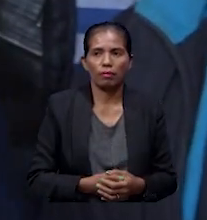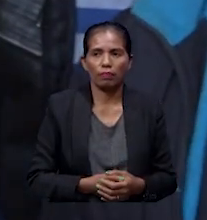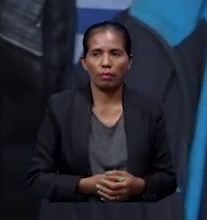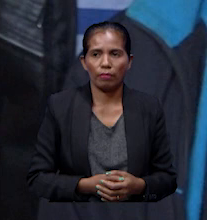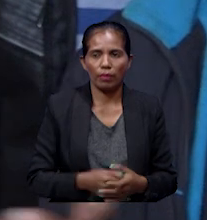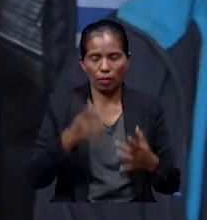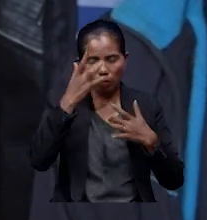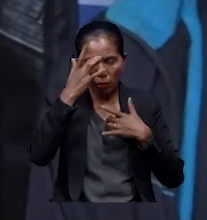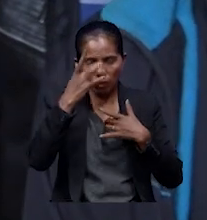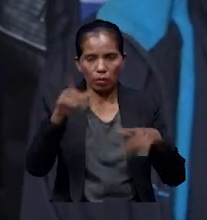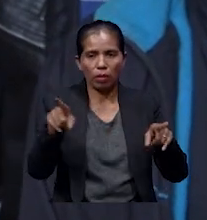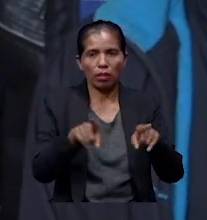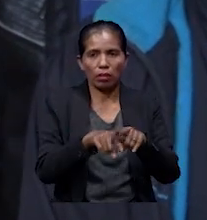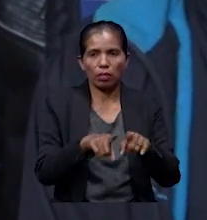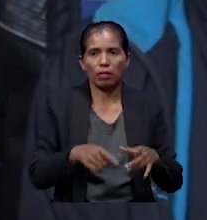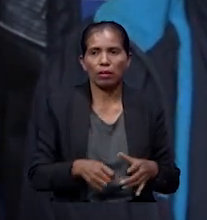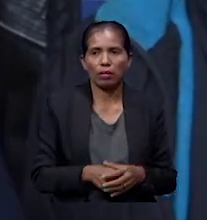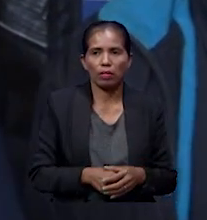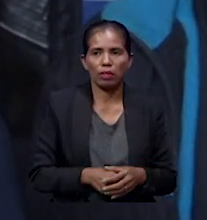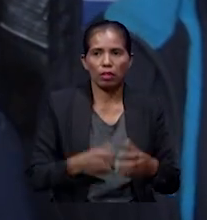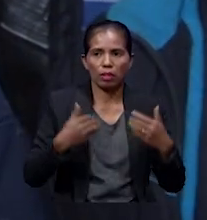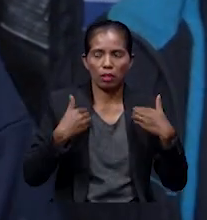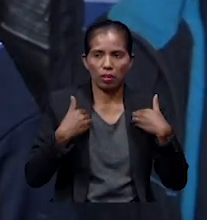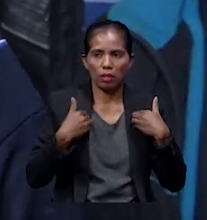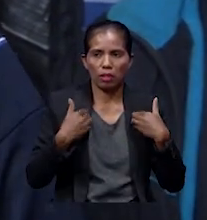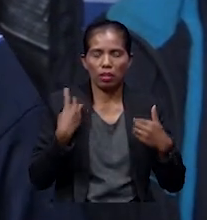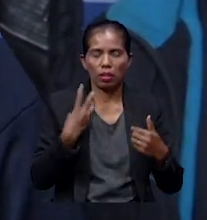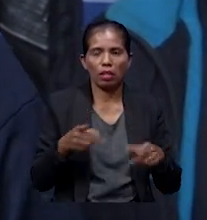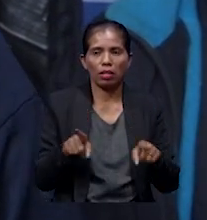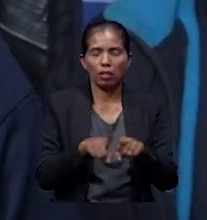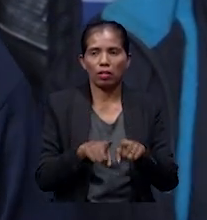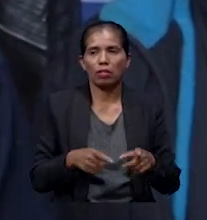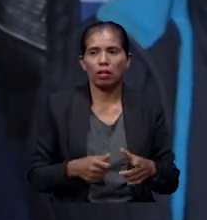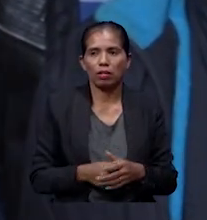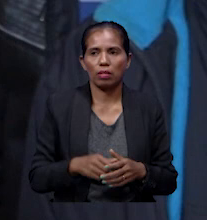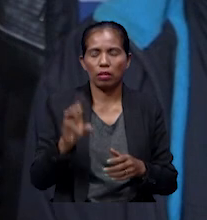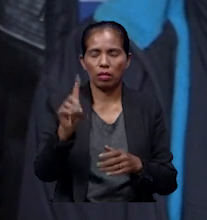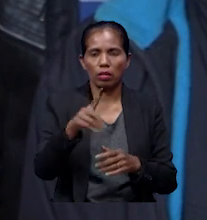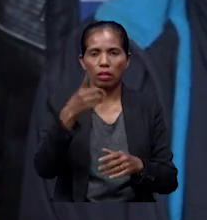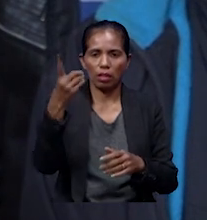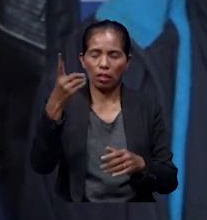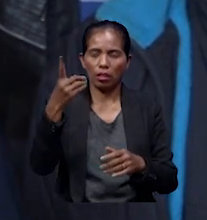moras ne be mahanesana acontecimento ida nebe mekanesa na dader